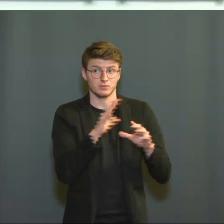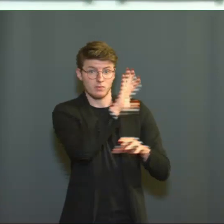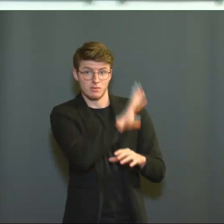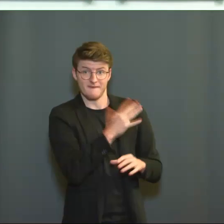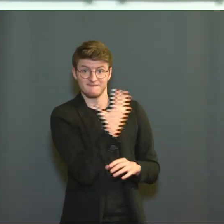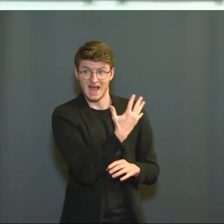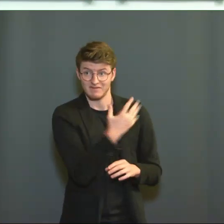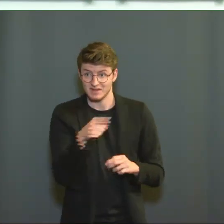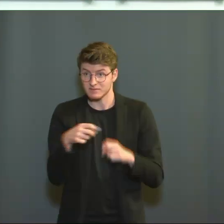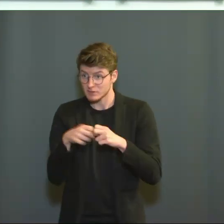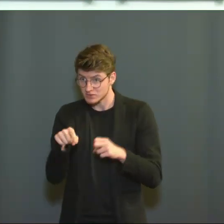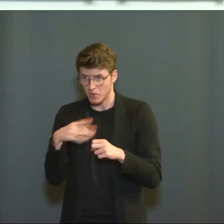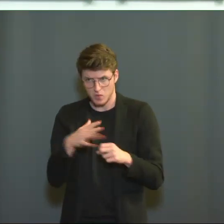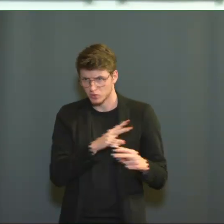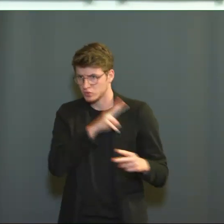gemiddelde.